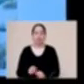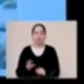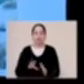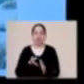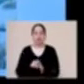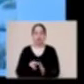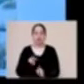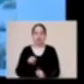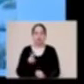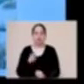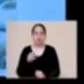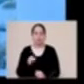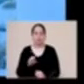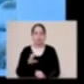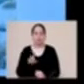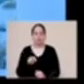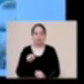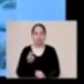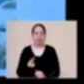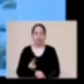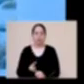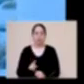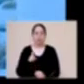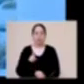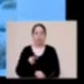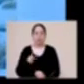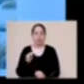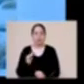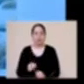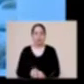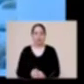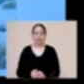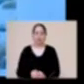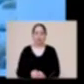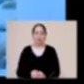Относится мексиканский сычик-эльф.